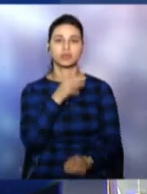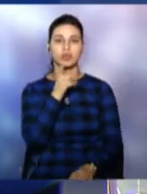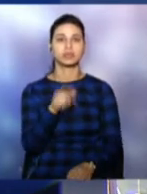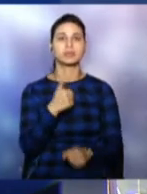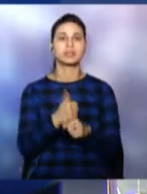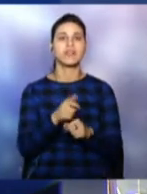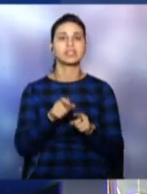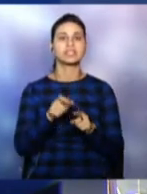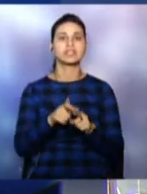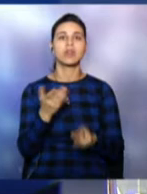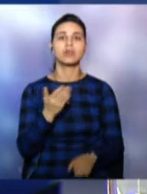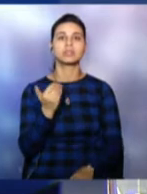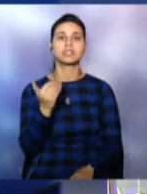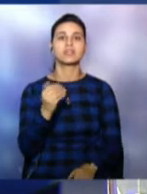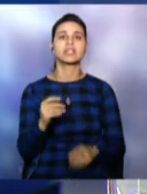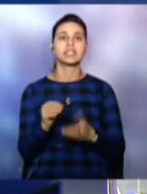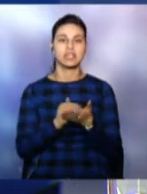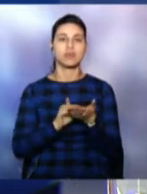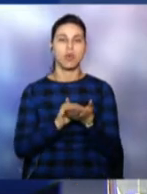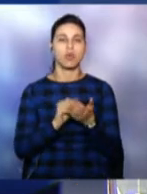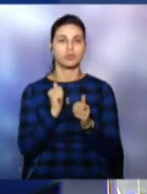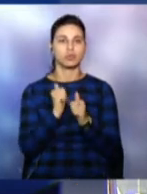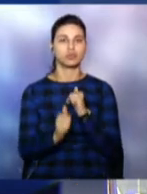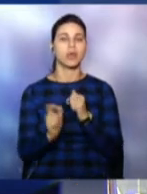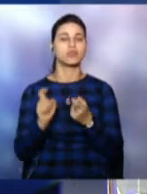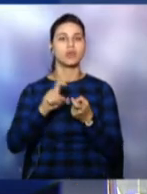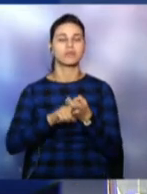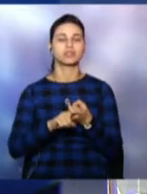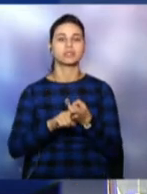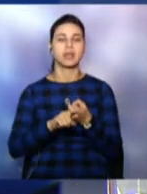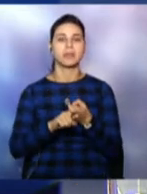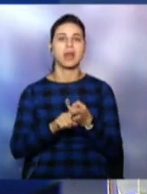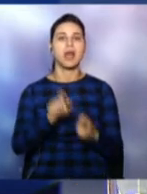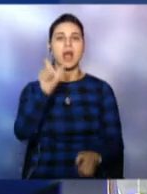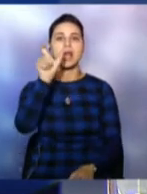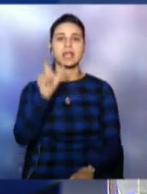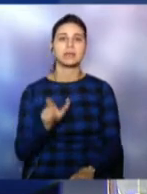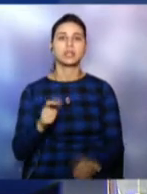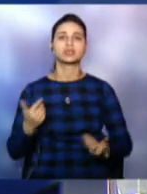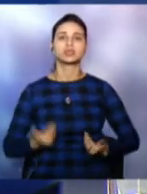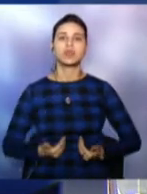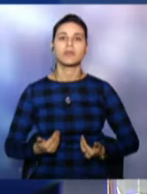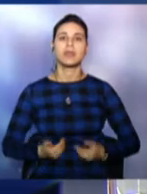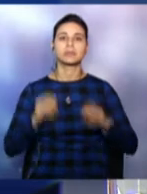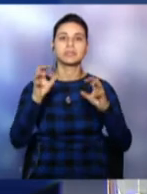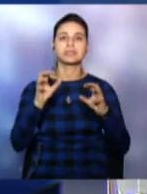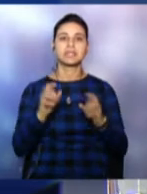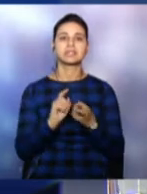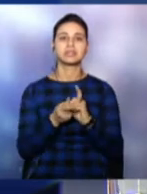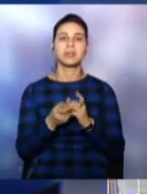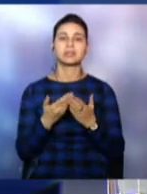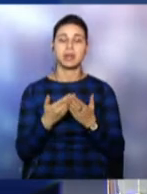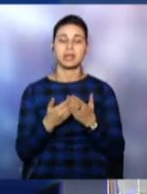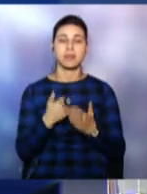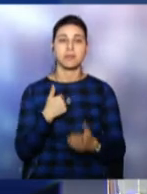თავარი ფრაზა, რომელსაც თქვენ იმეორებთ, უკავშირდება ადამიანების ცხოვრების წესის ცვლილებას. მაგალითად,